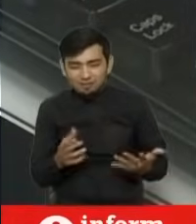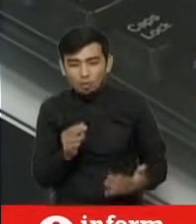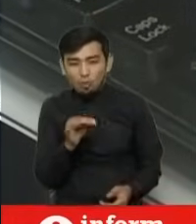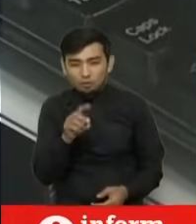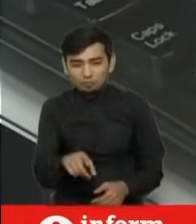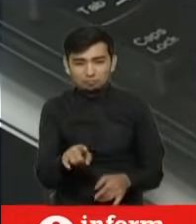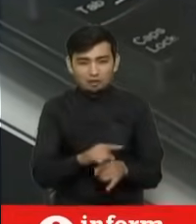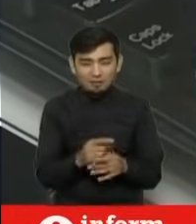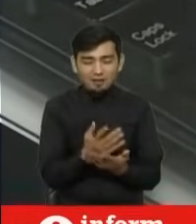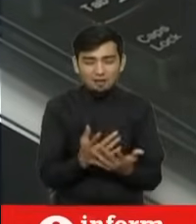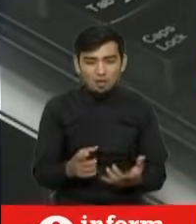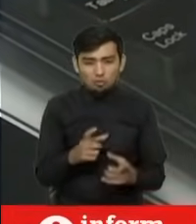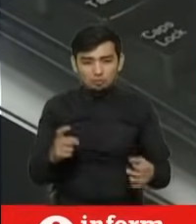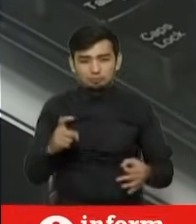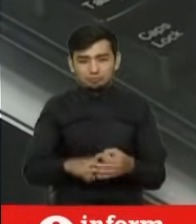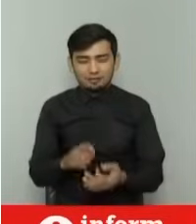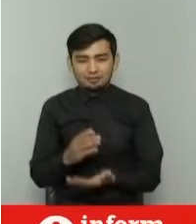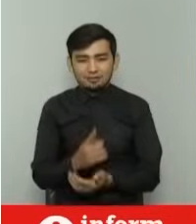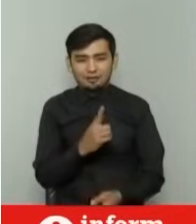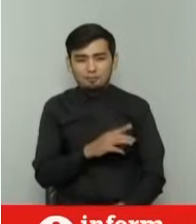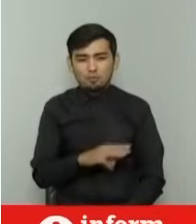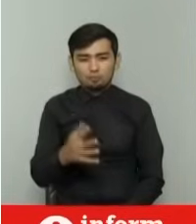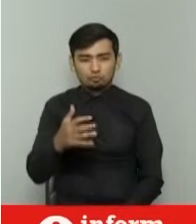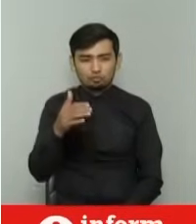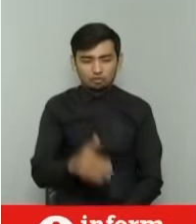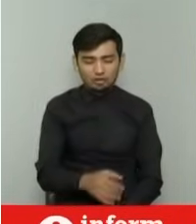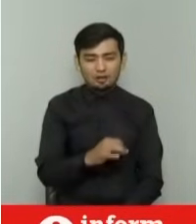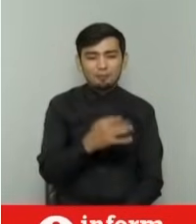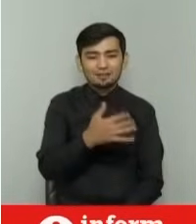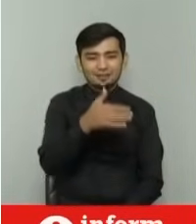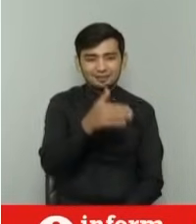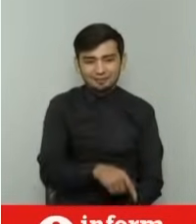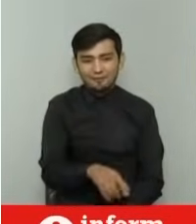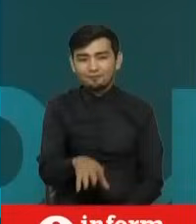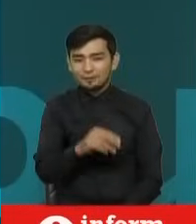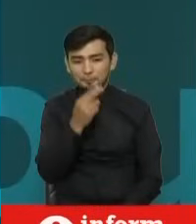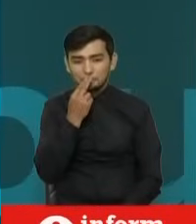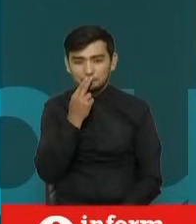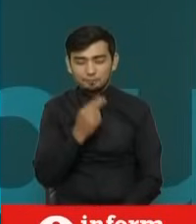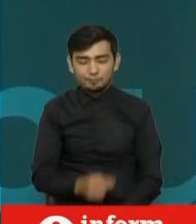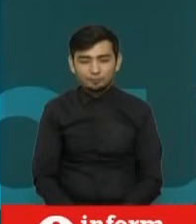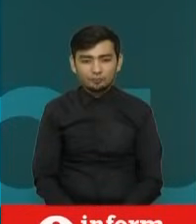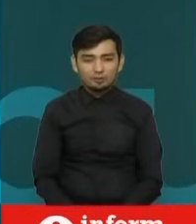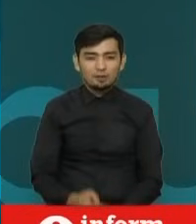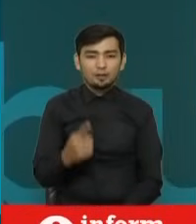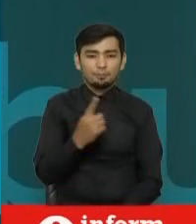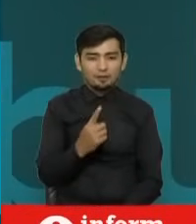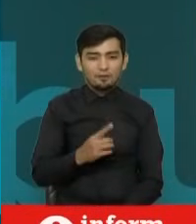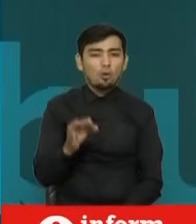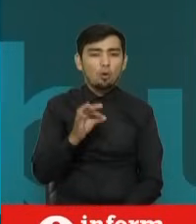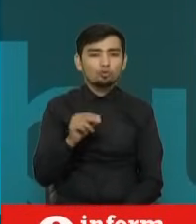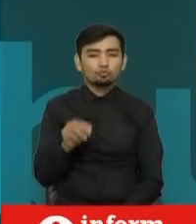Выяснилось что на них подписаны пол млн казахстанцев и 50.000 из них несовершеннолетние первое О чём